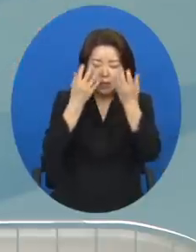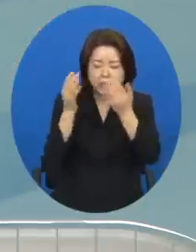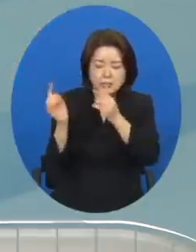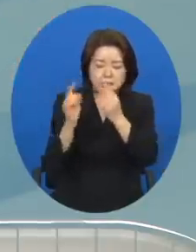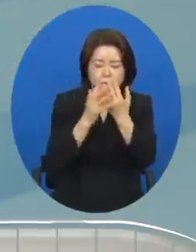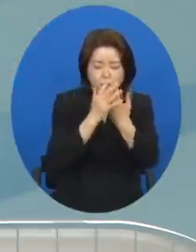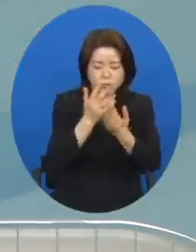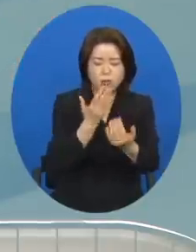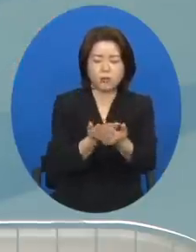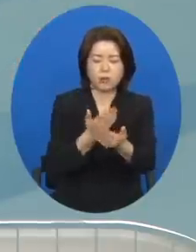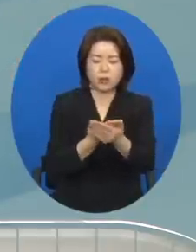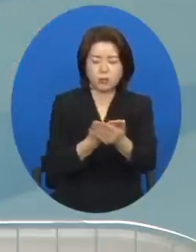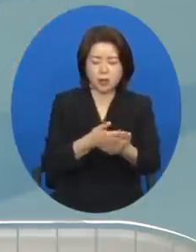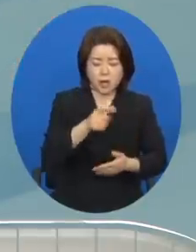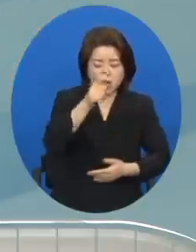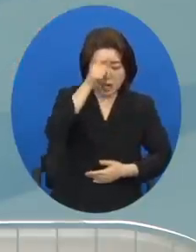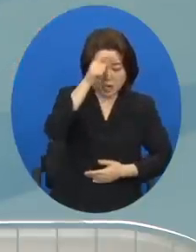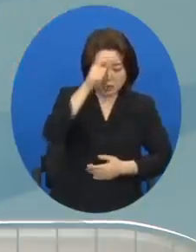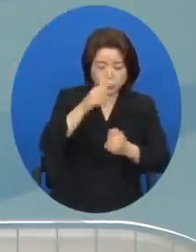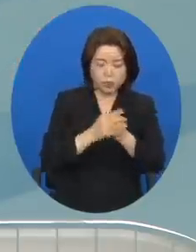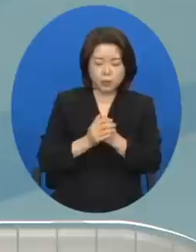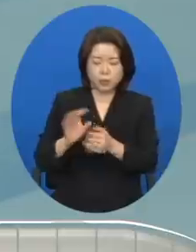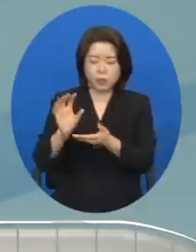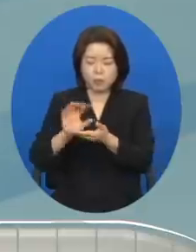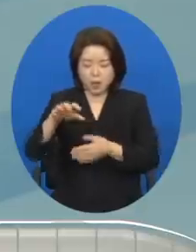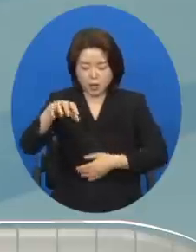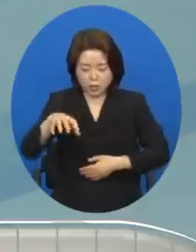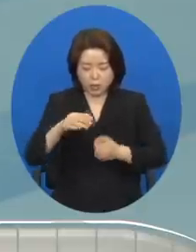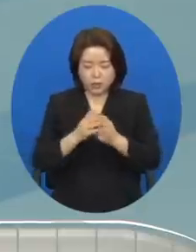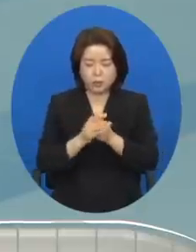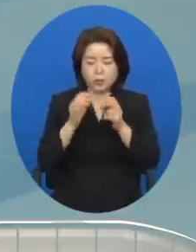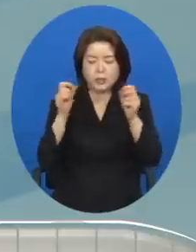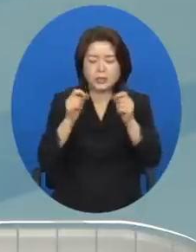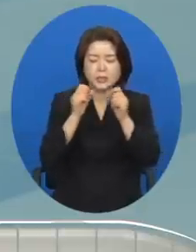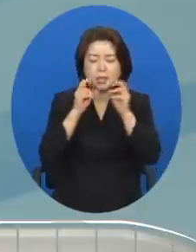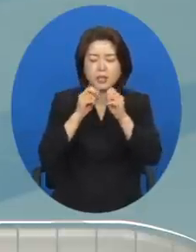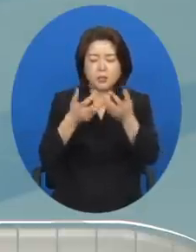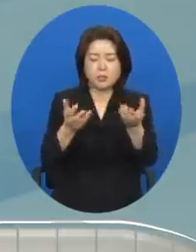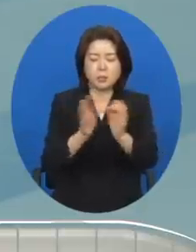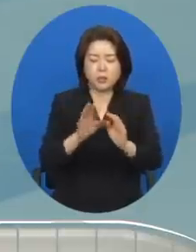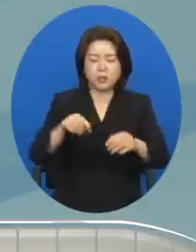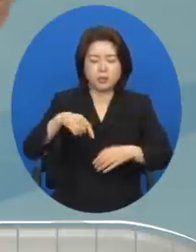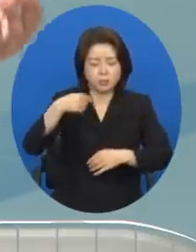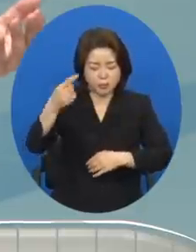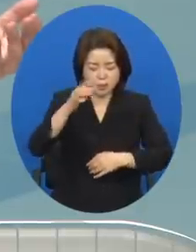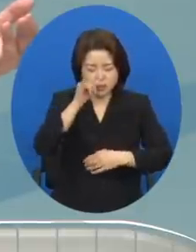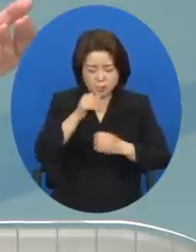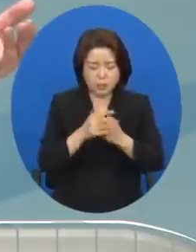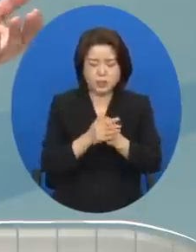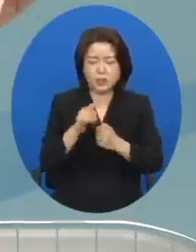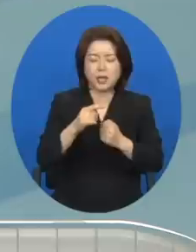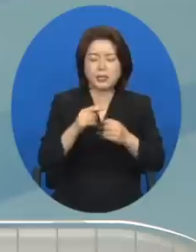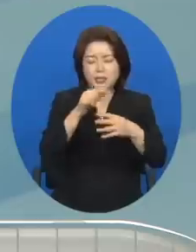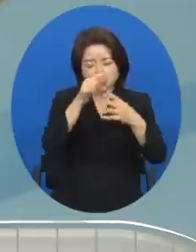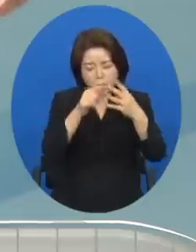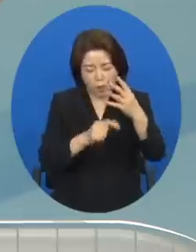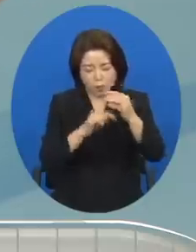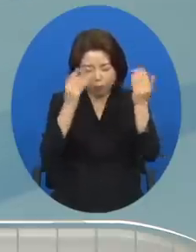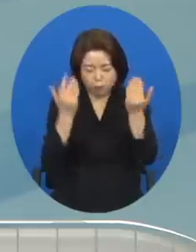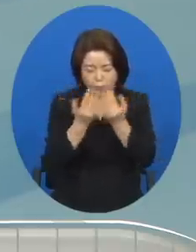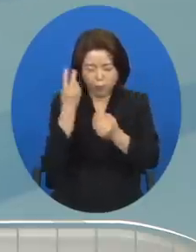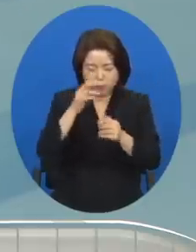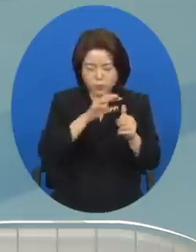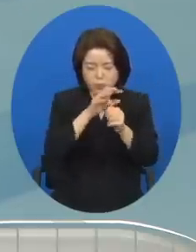주소서. 터키로 파라과이로 단기 선교팀 떠났습니다. 그 여정을 지켜주시고 친히 주님